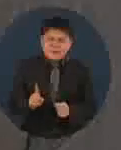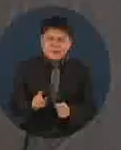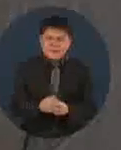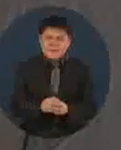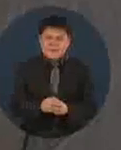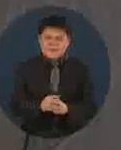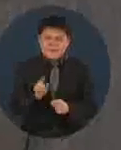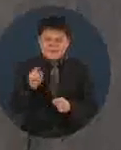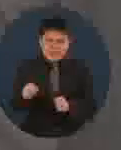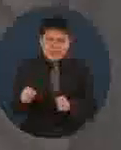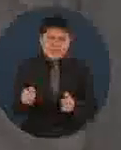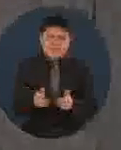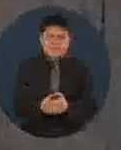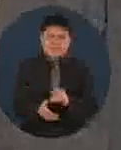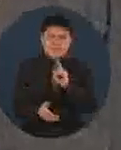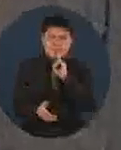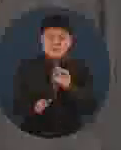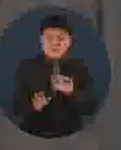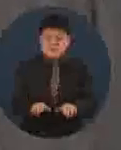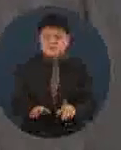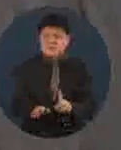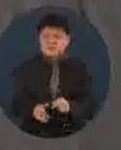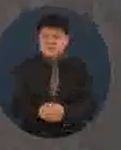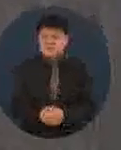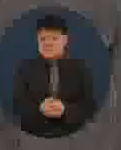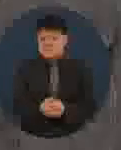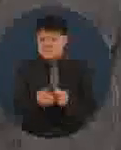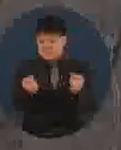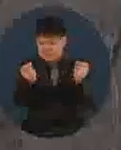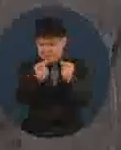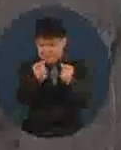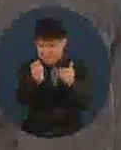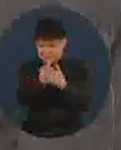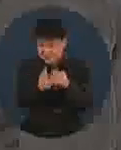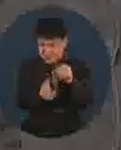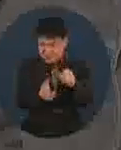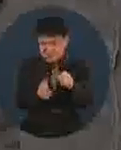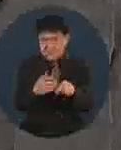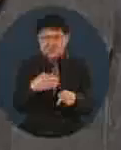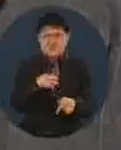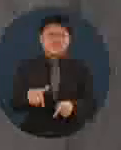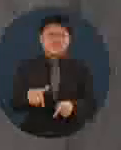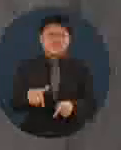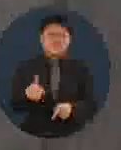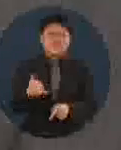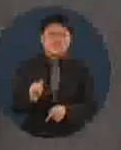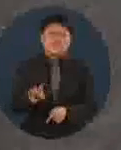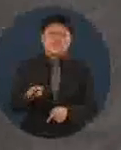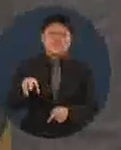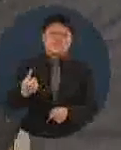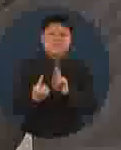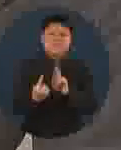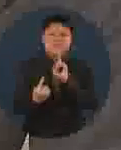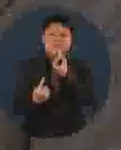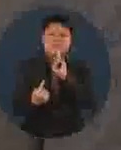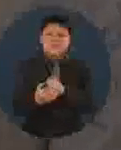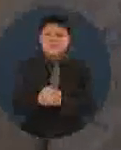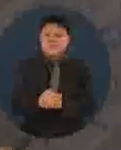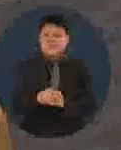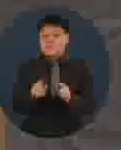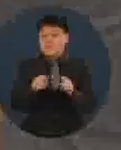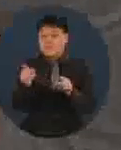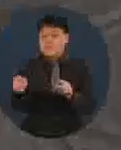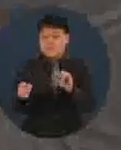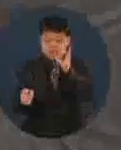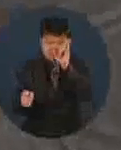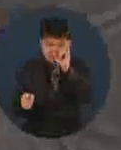그래서 승부수를 날렸습니다. 네. 이렇게 자, 두었죠? 일단 바짝 다가섰습니다. 여기가 네. 급수예요. 여기가 쌍방에. 그러면